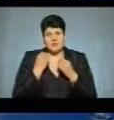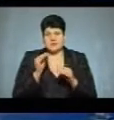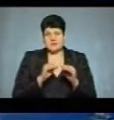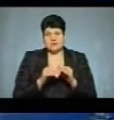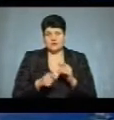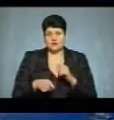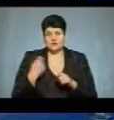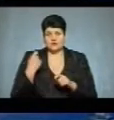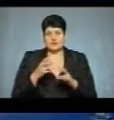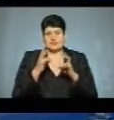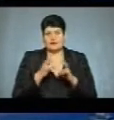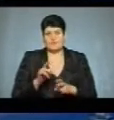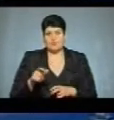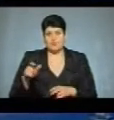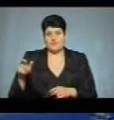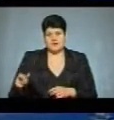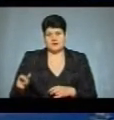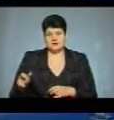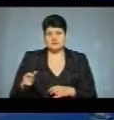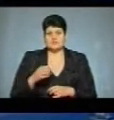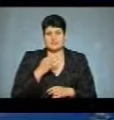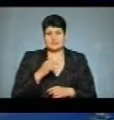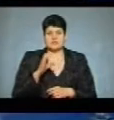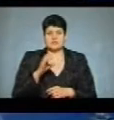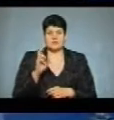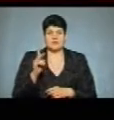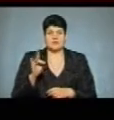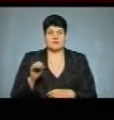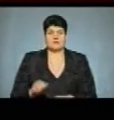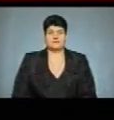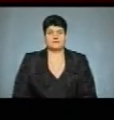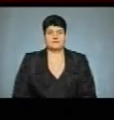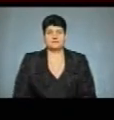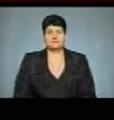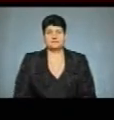злочину і травмованих, повідомив речник Нацполіції області Сергій Крета.